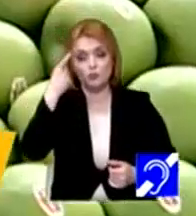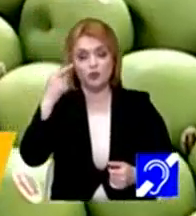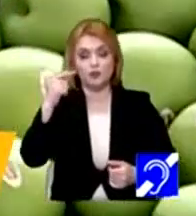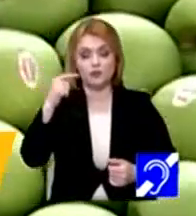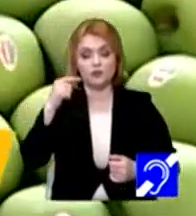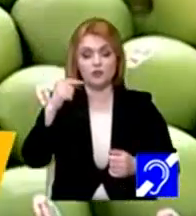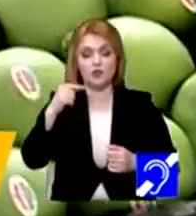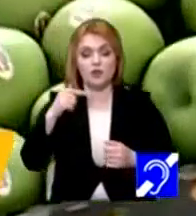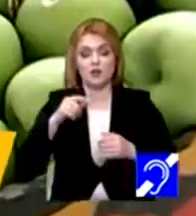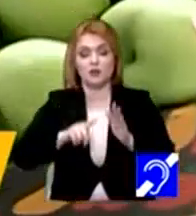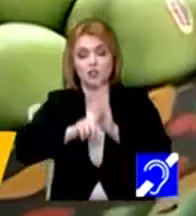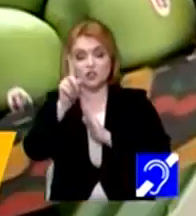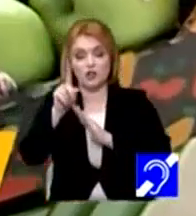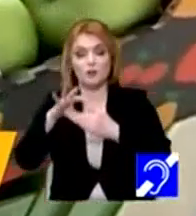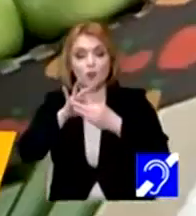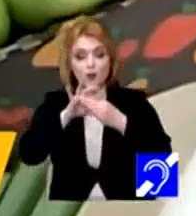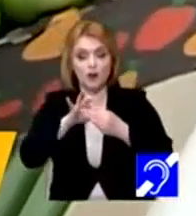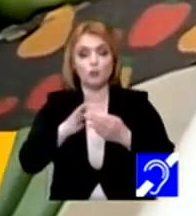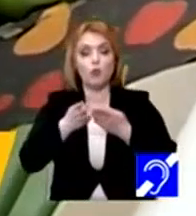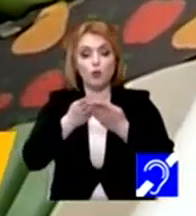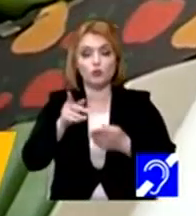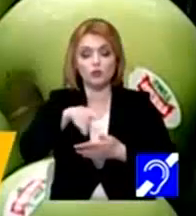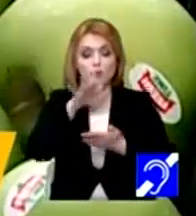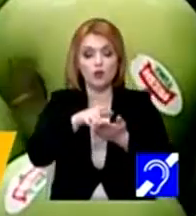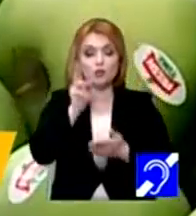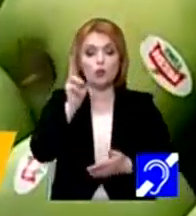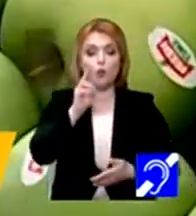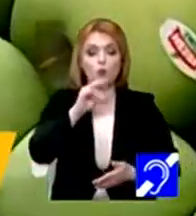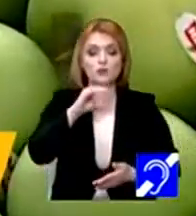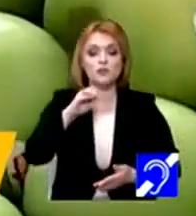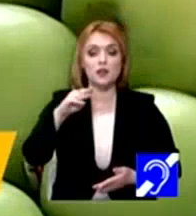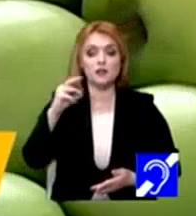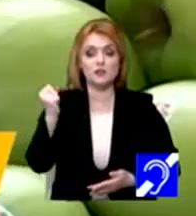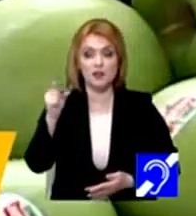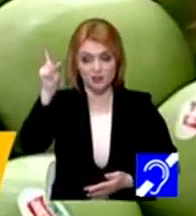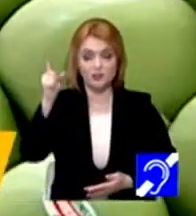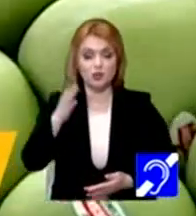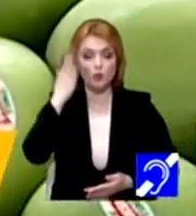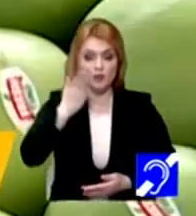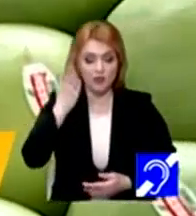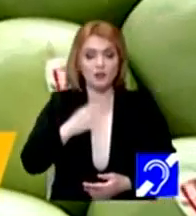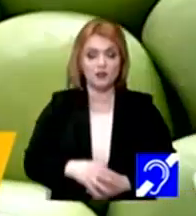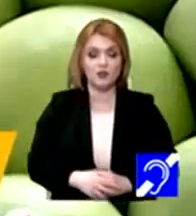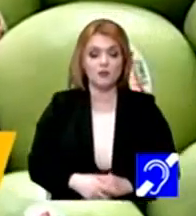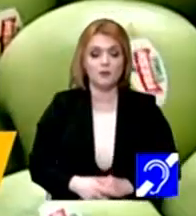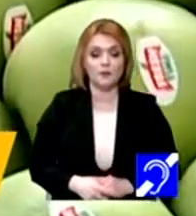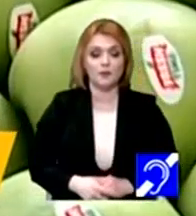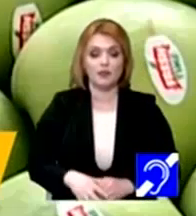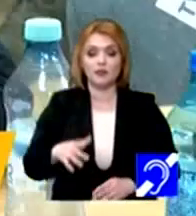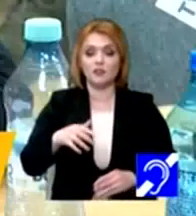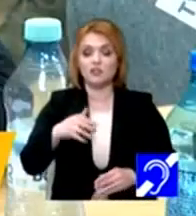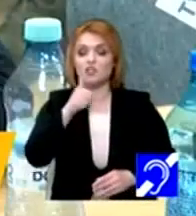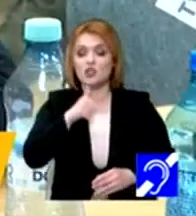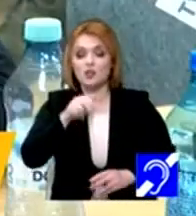lansat chiar și un program urgent de suport, urgent pentru producătorii care vor să încerce noi destinații, noi